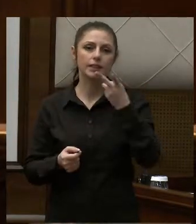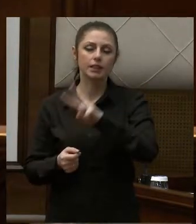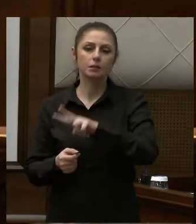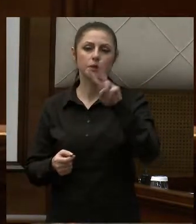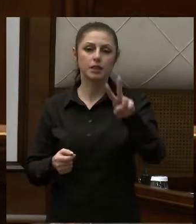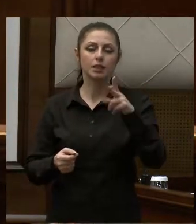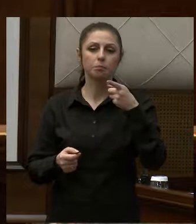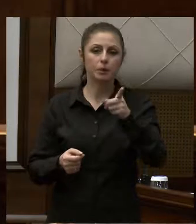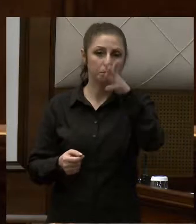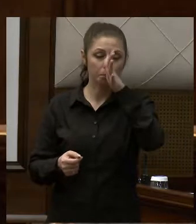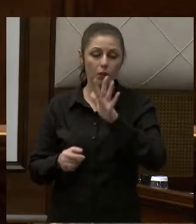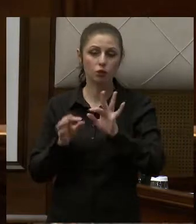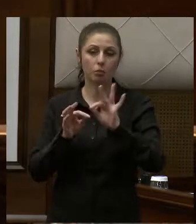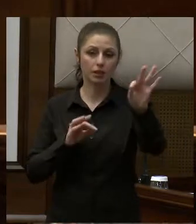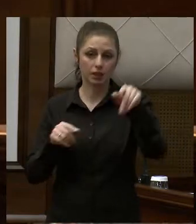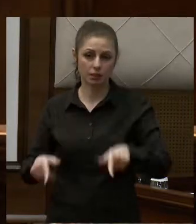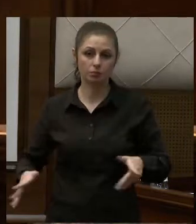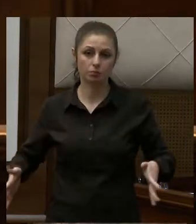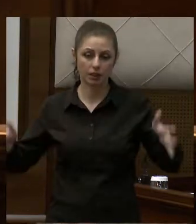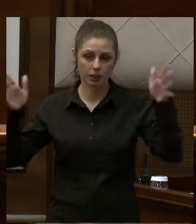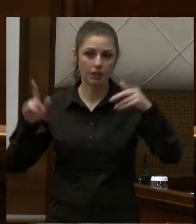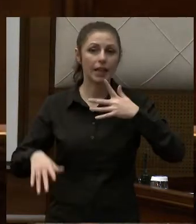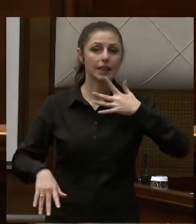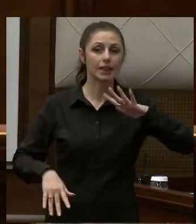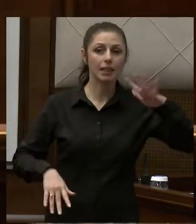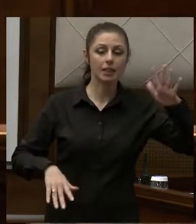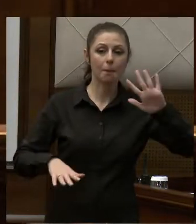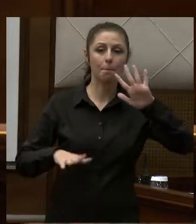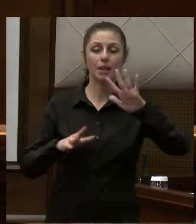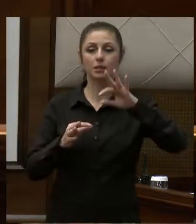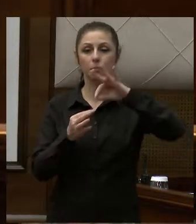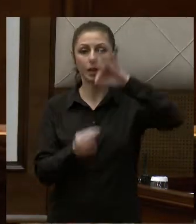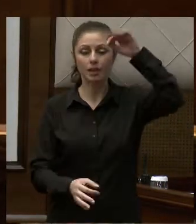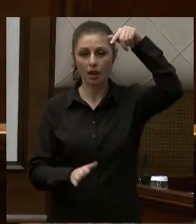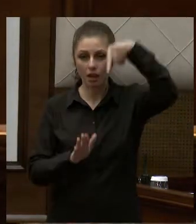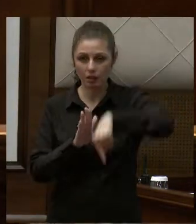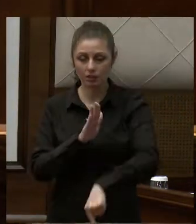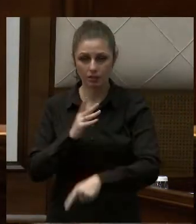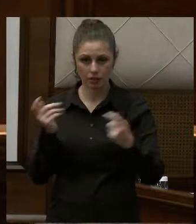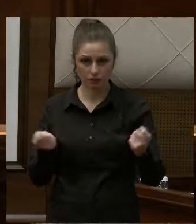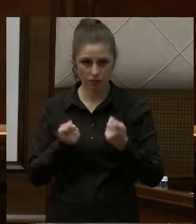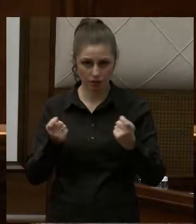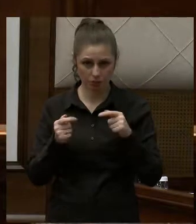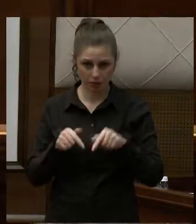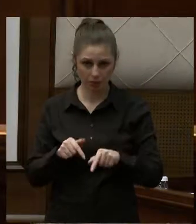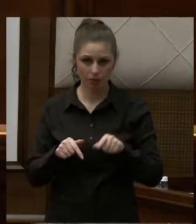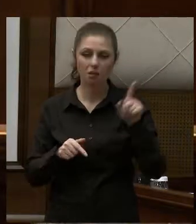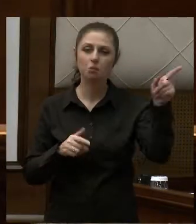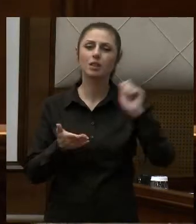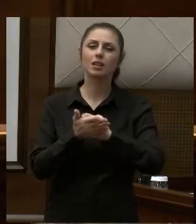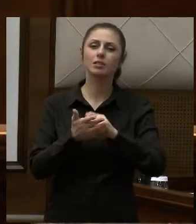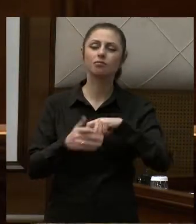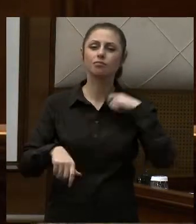22.500 metrekaredir bu bina. Denizin 5 metre altında çalışılmıştır. Onu yazanlar bilmez ne